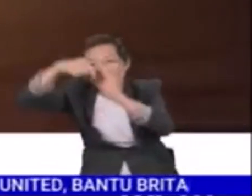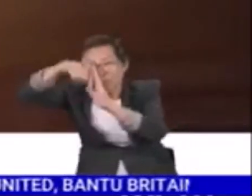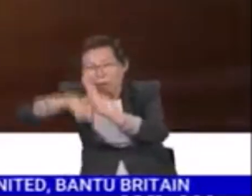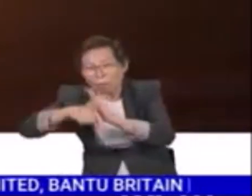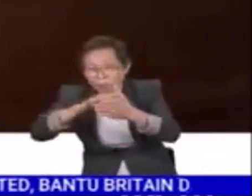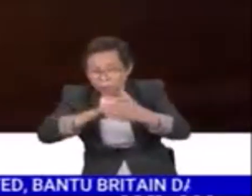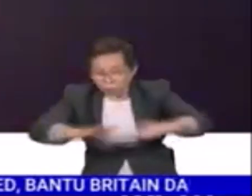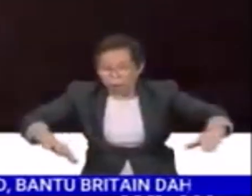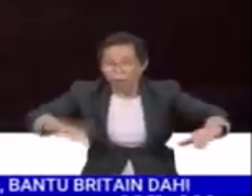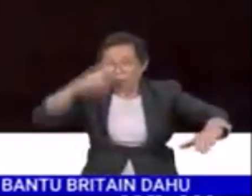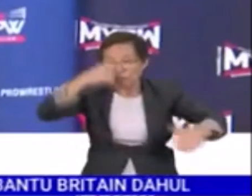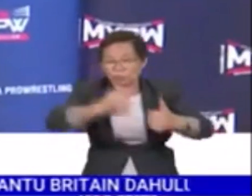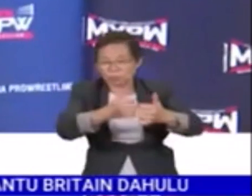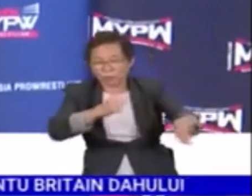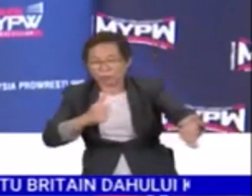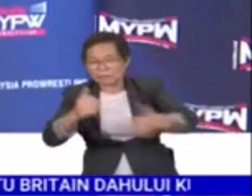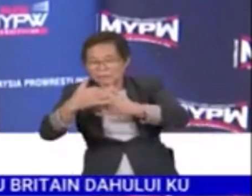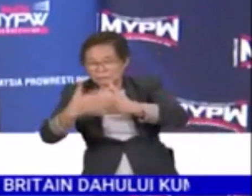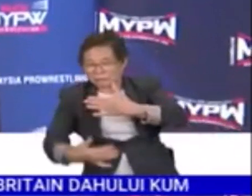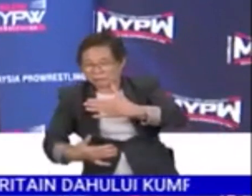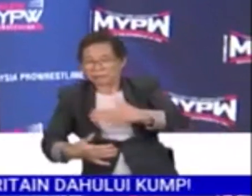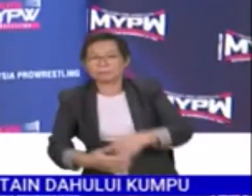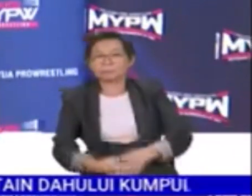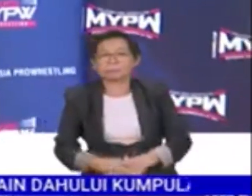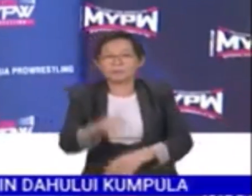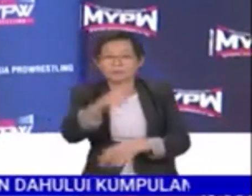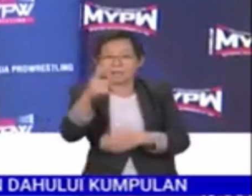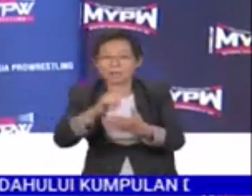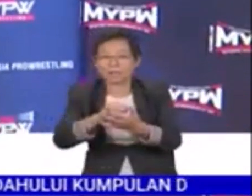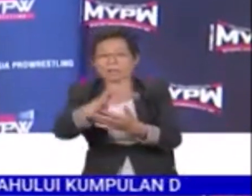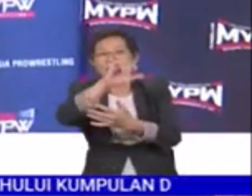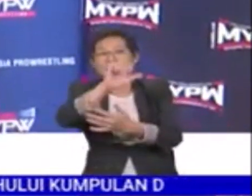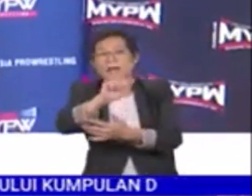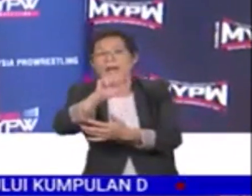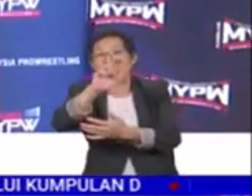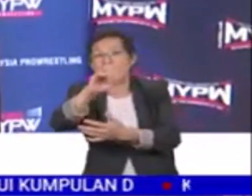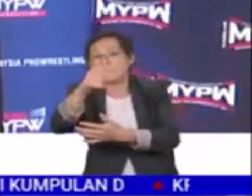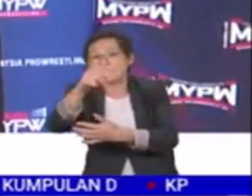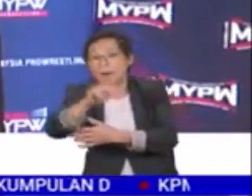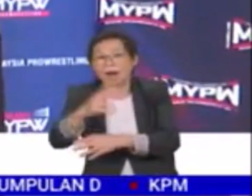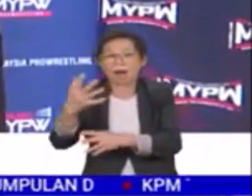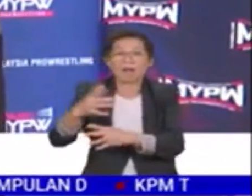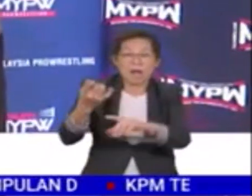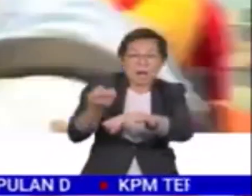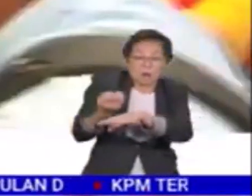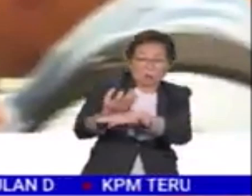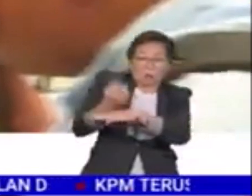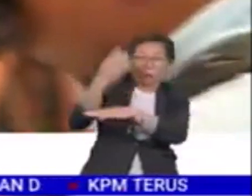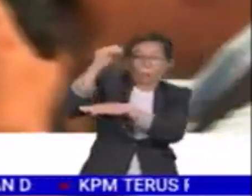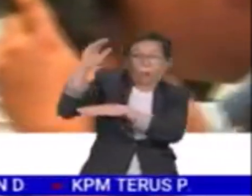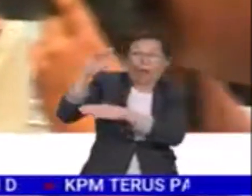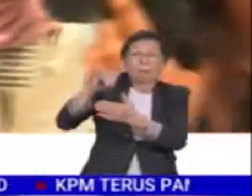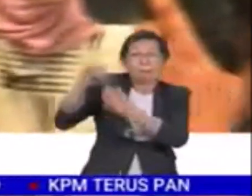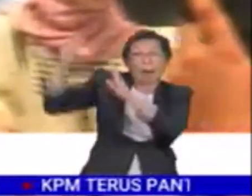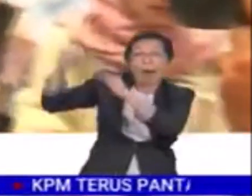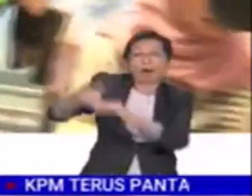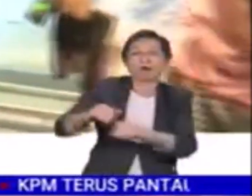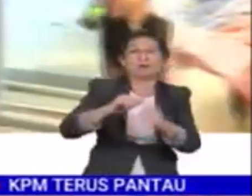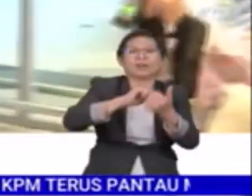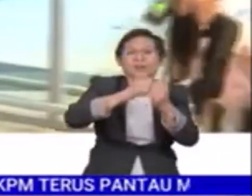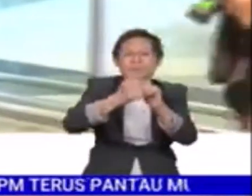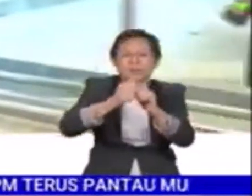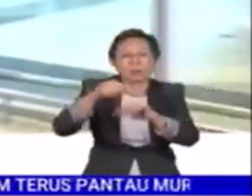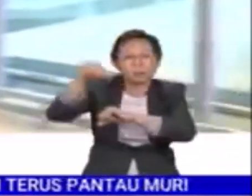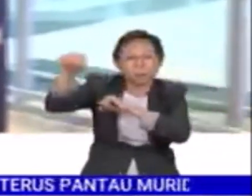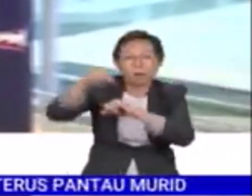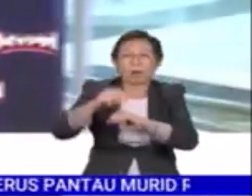keselamatan bagi mengelakkan kecederaan selain ituan yang juga digelar Golden Boy berharap sukan Gusti ini mampu membuka mata